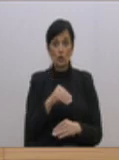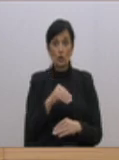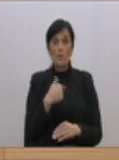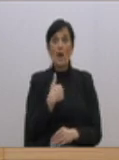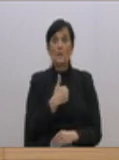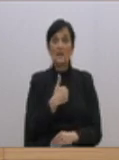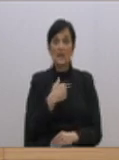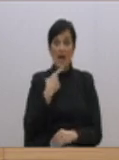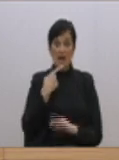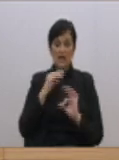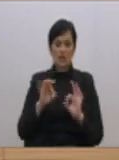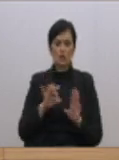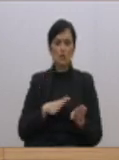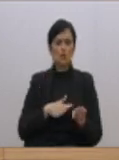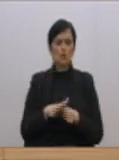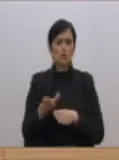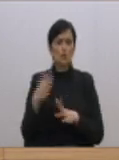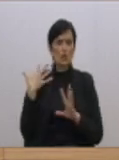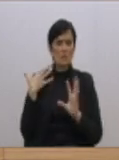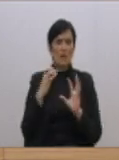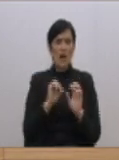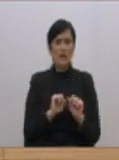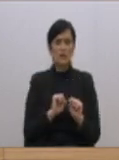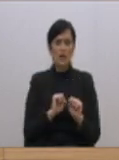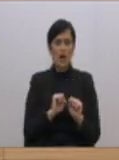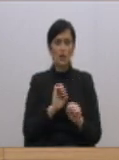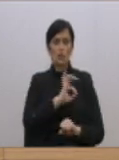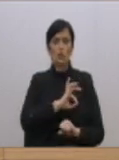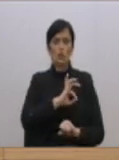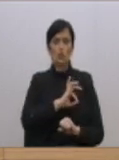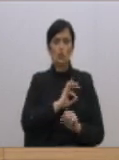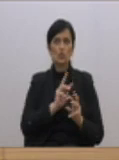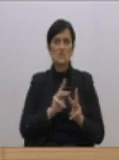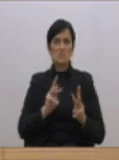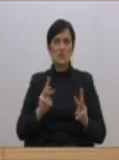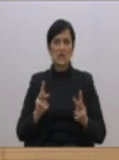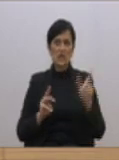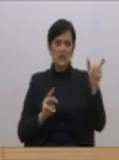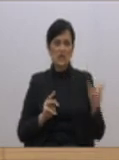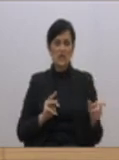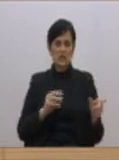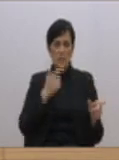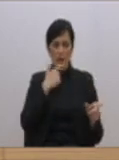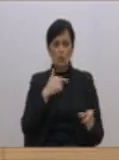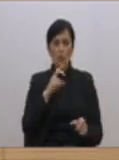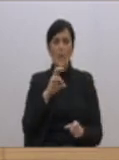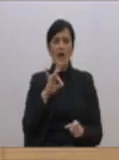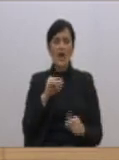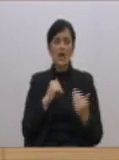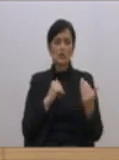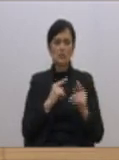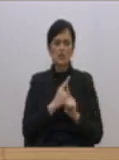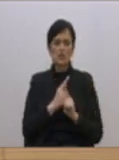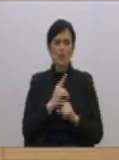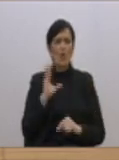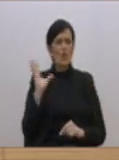მინდა გითხრათ, რომ სრული მხარდაჭერა იუსტიციის მინისტრისა, ბატონი ბრეგაძის, მისი მოადგილების